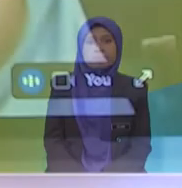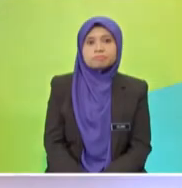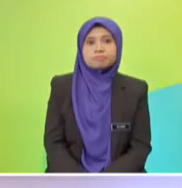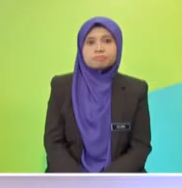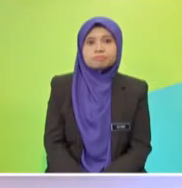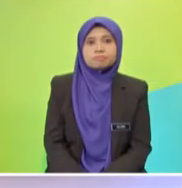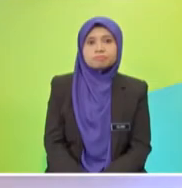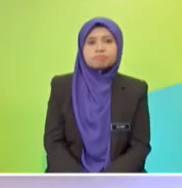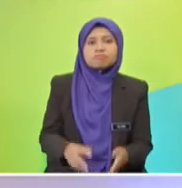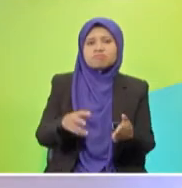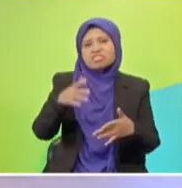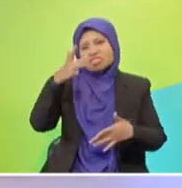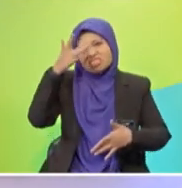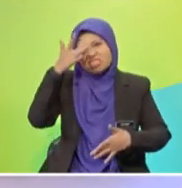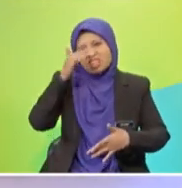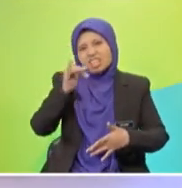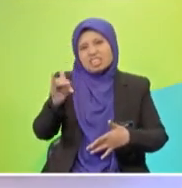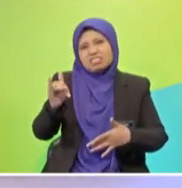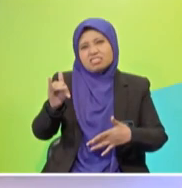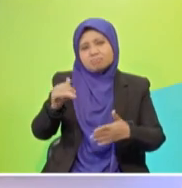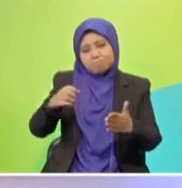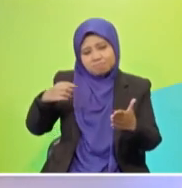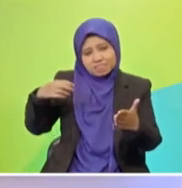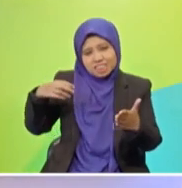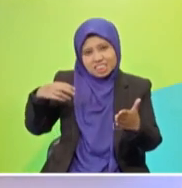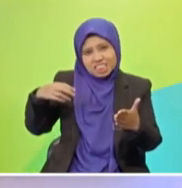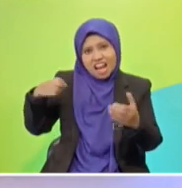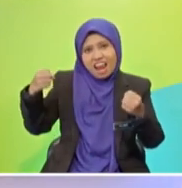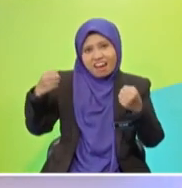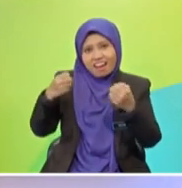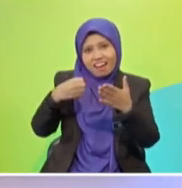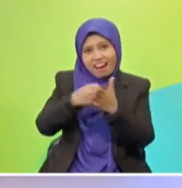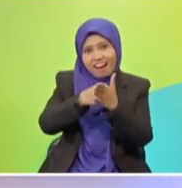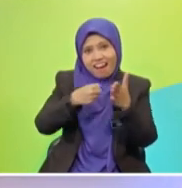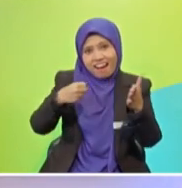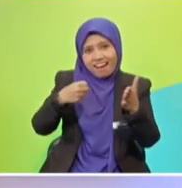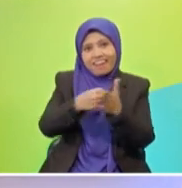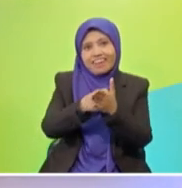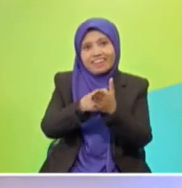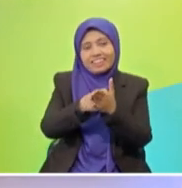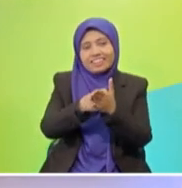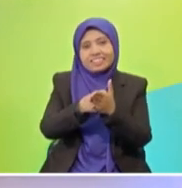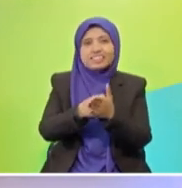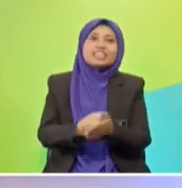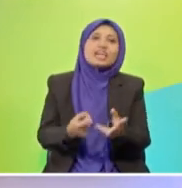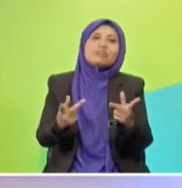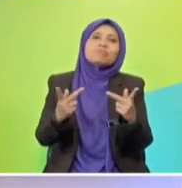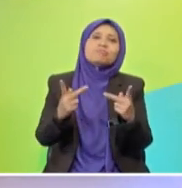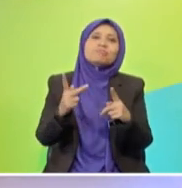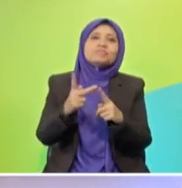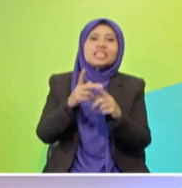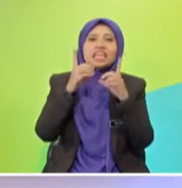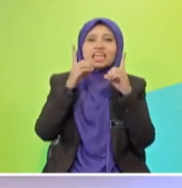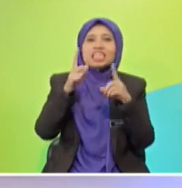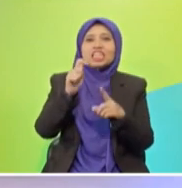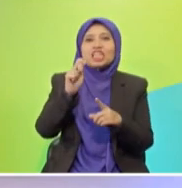aduh Sakitnya pula Telaga cuek betul saya ini Eh selamat kembali ke Dedek Tiwi murid-murik kita